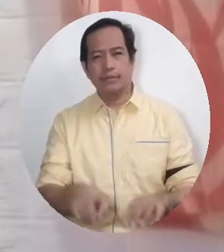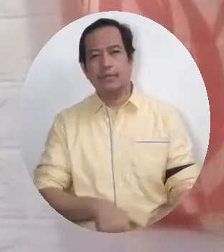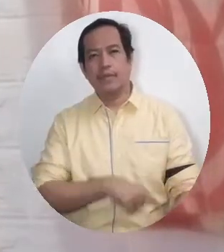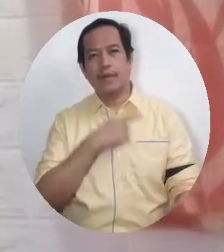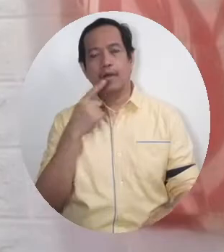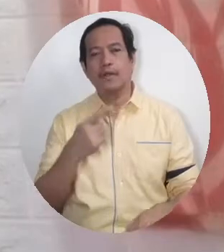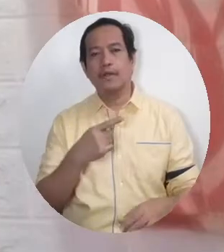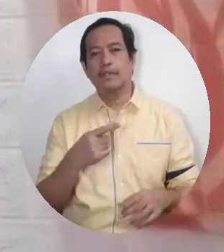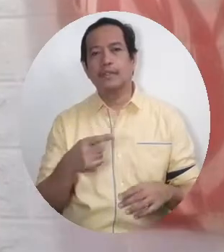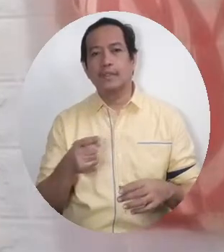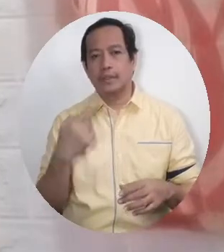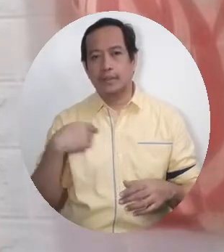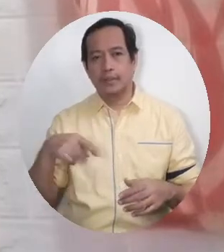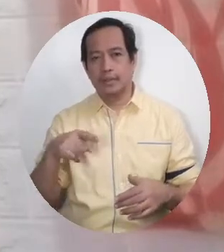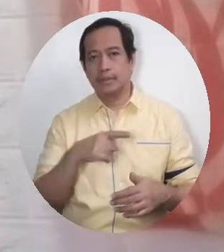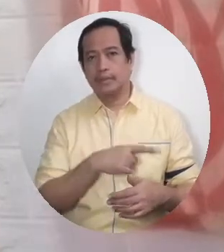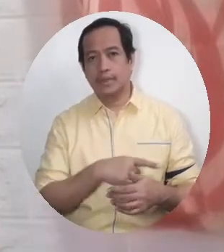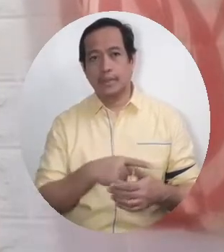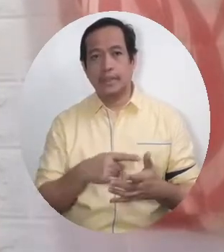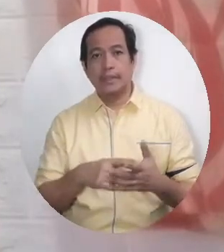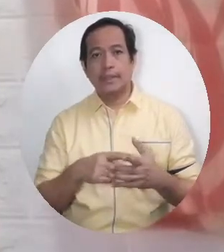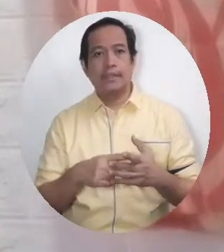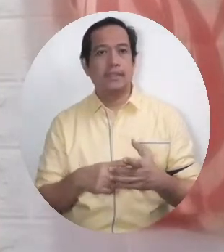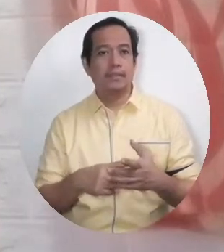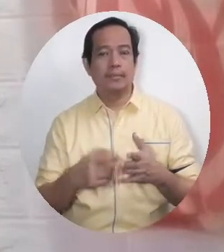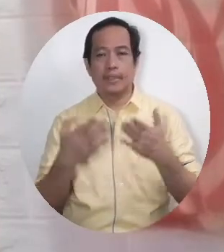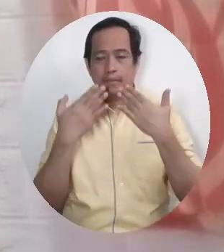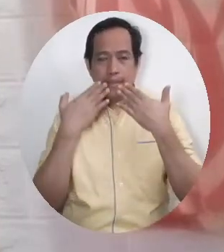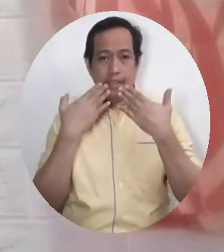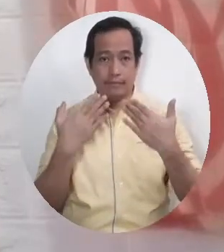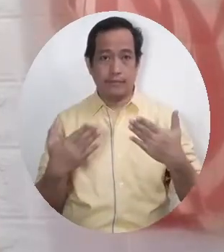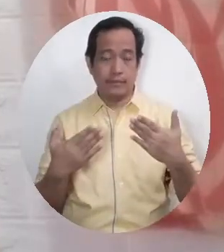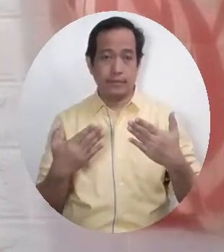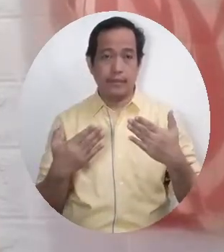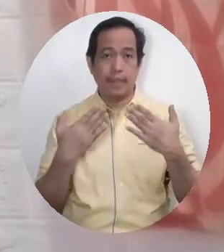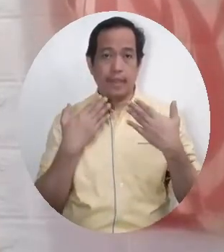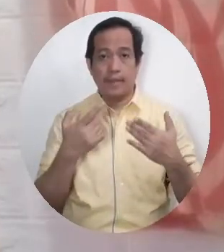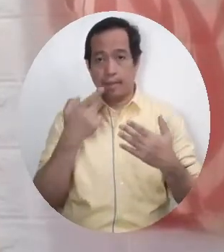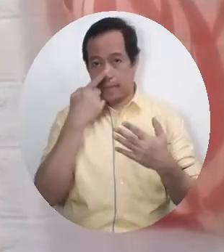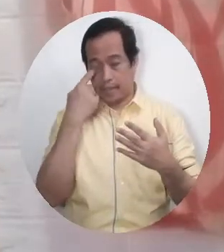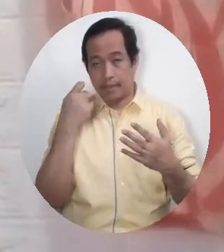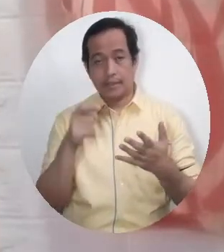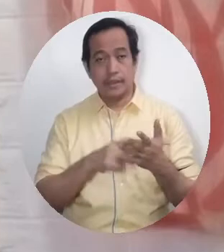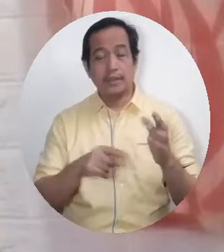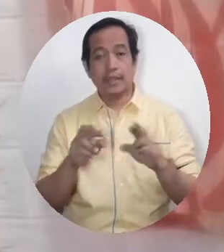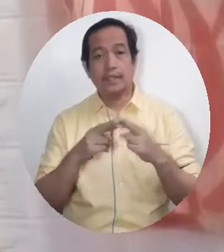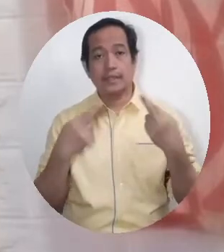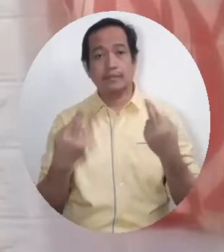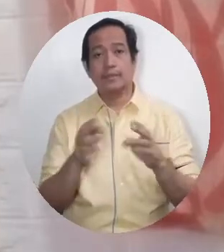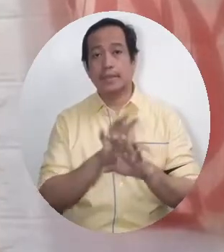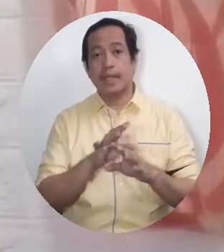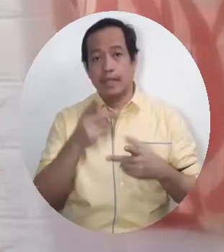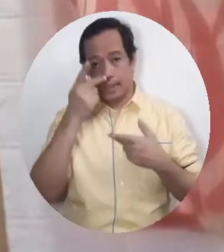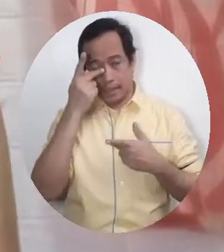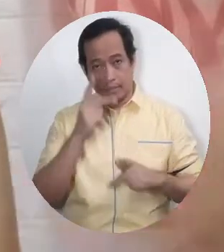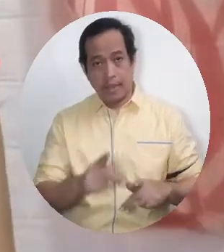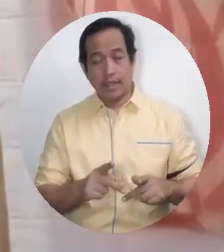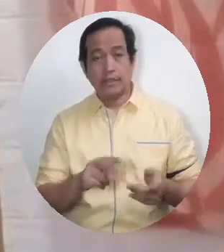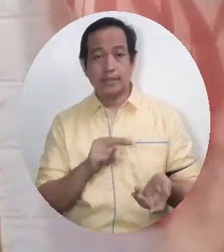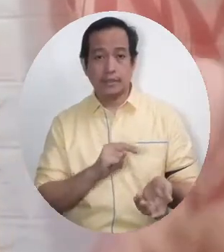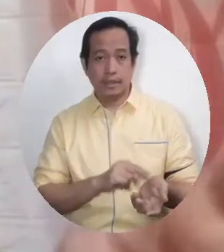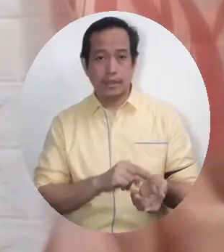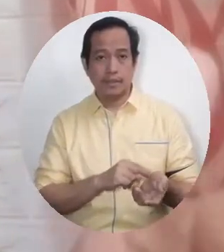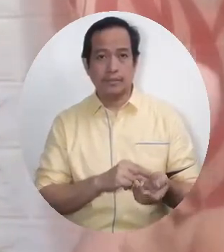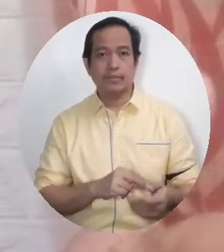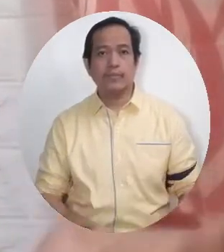buhay po talagang tatanawin namin na malaking utang na loob kasi po yung relasyon na hindi po pasyente